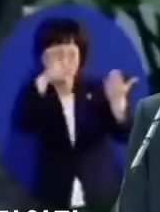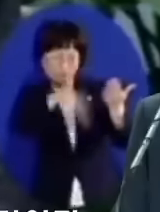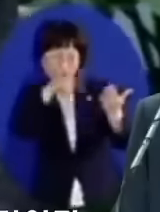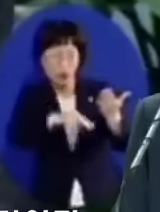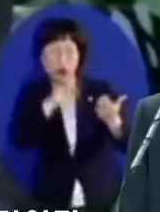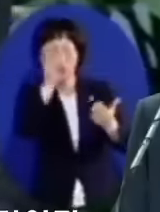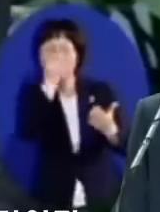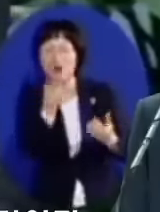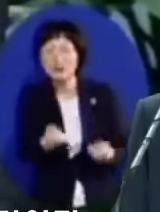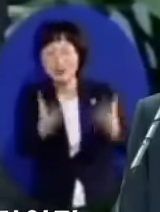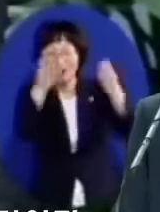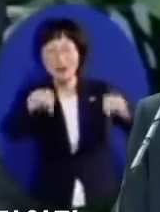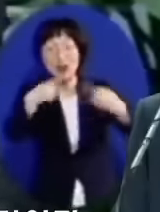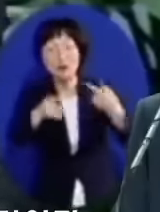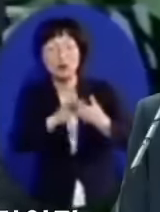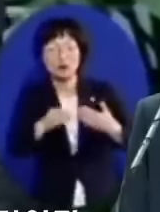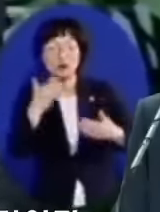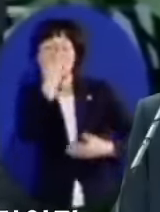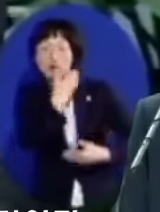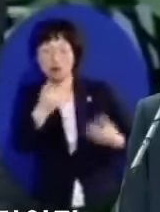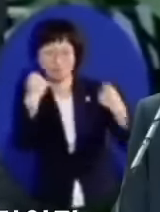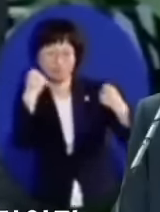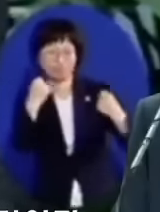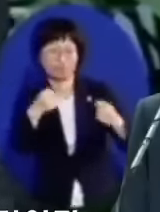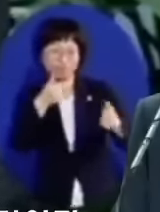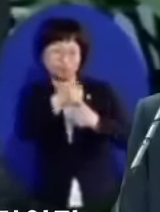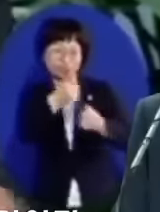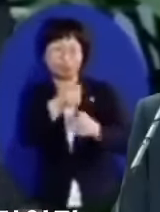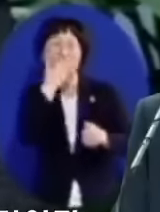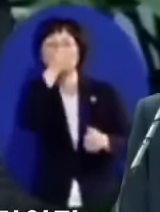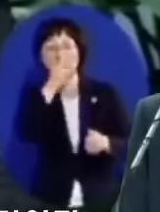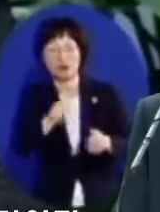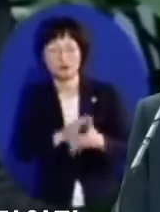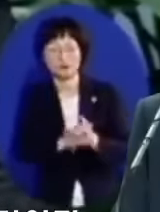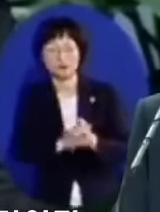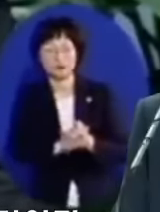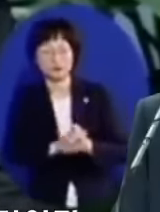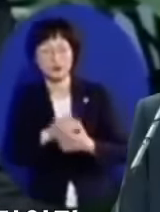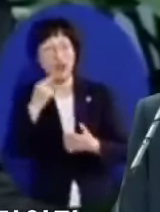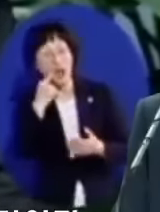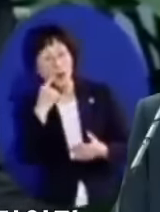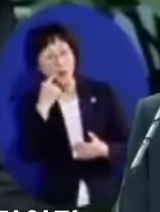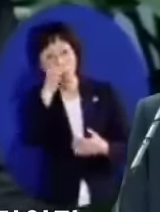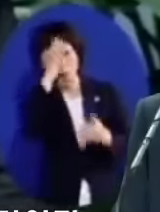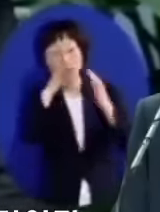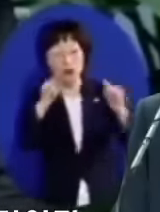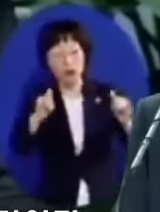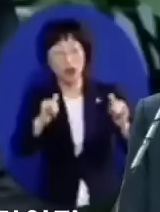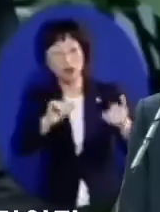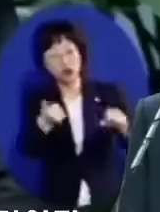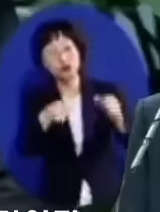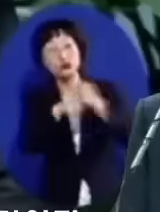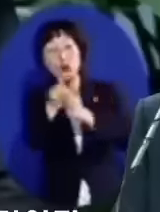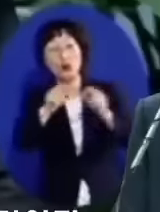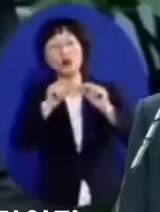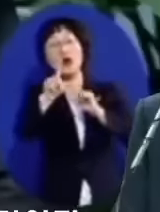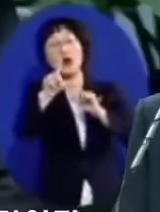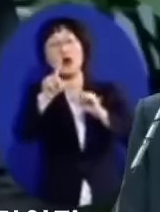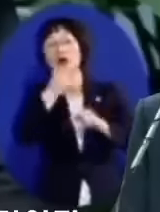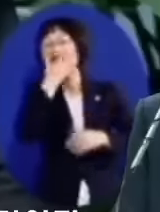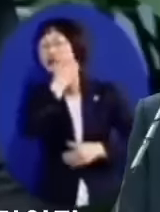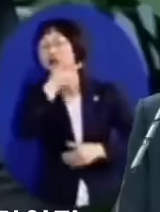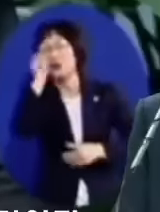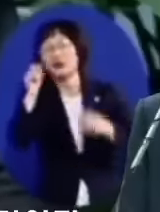참여하면 영양이 튼튼해져서 이길 수가 있는 것입니다. 암 환자가 죽는 것은 대다수 영양실조가 돼서 죽는다고 합니다.